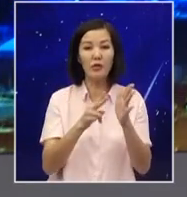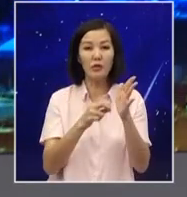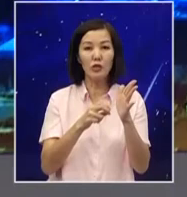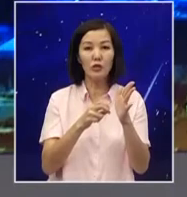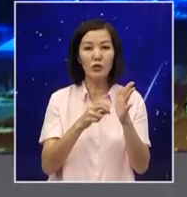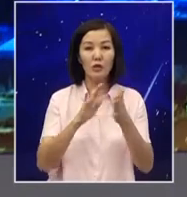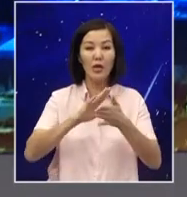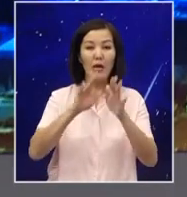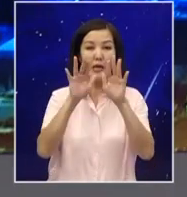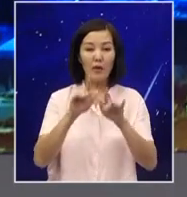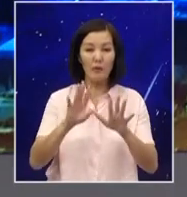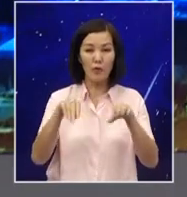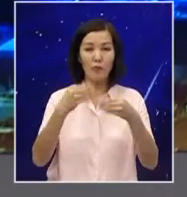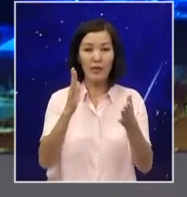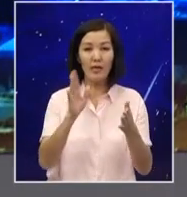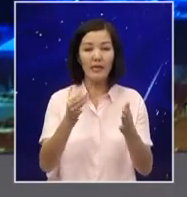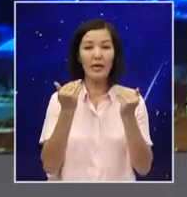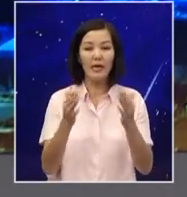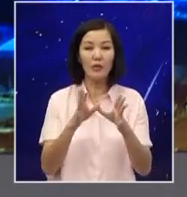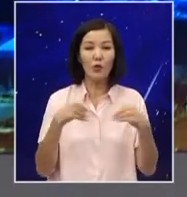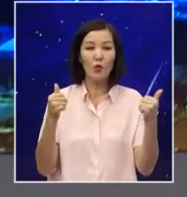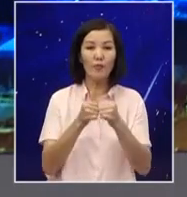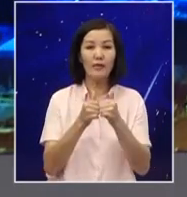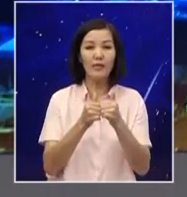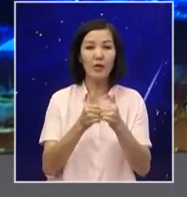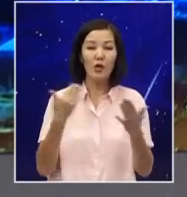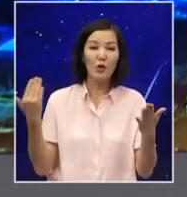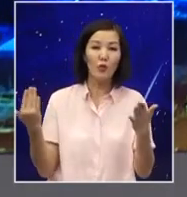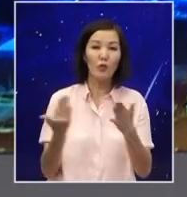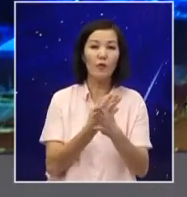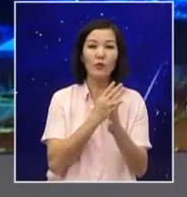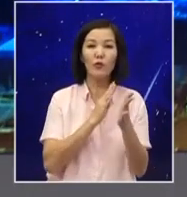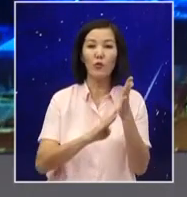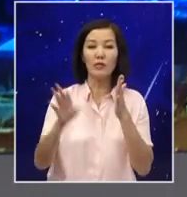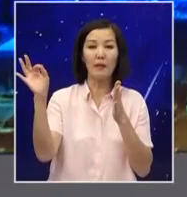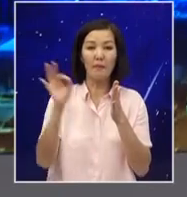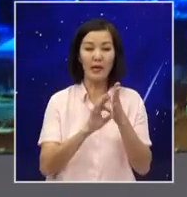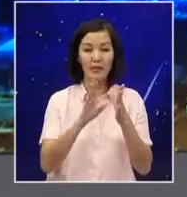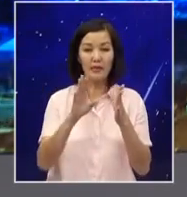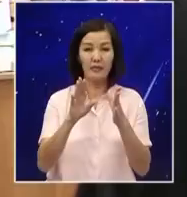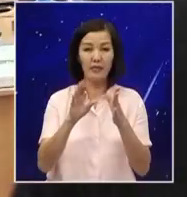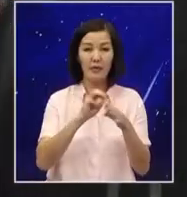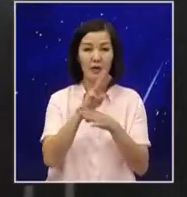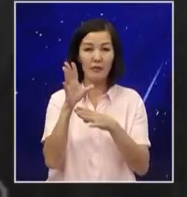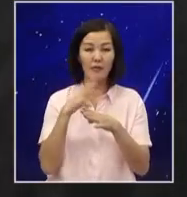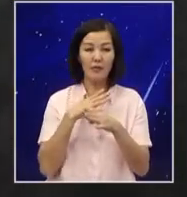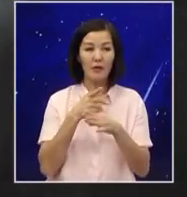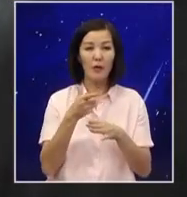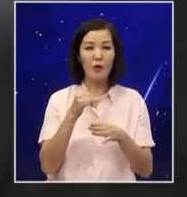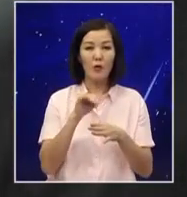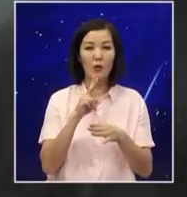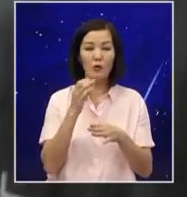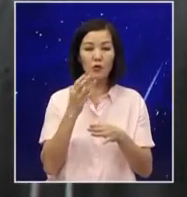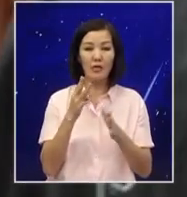компьютер таратылады. Қазіргі таңда аталған отбасыларға заманауи құрылғы 90% жеткізілген. Гүлшат Абжанова